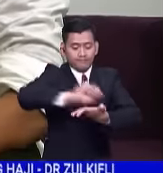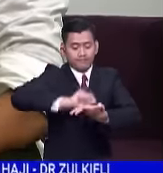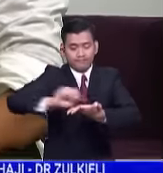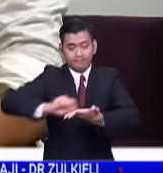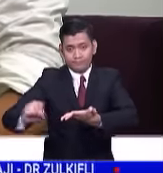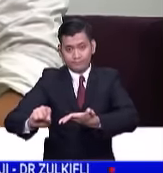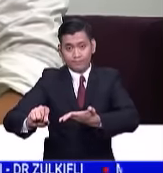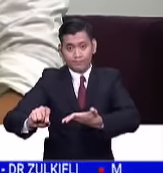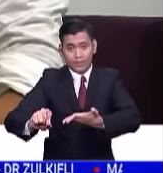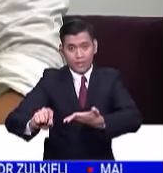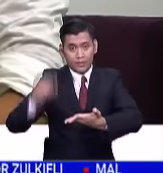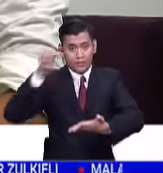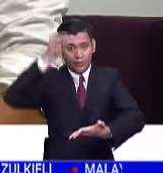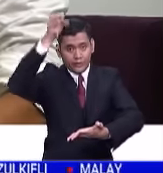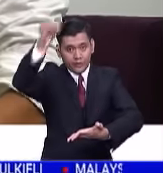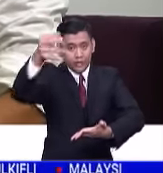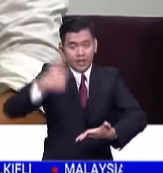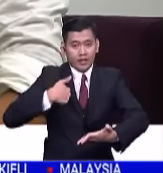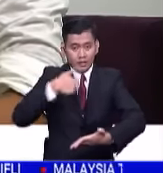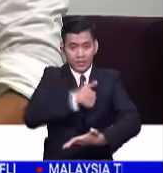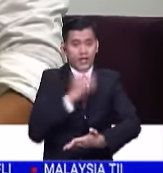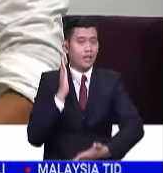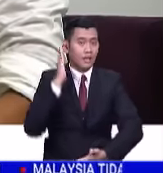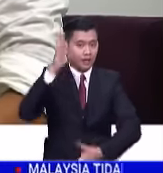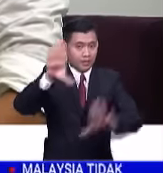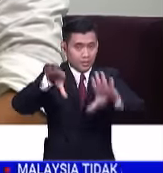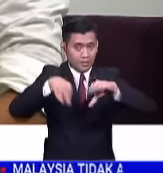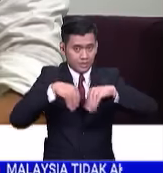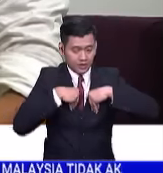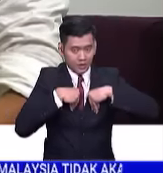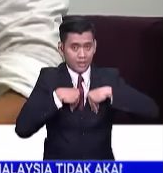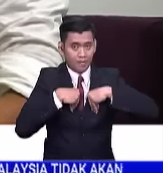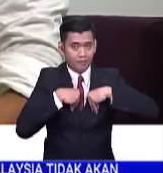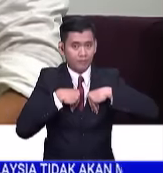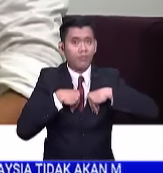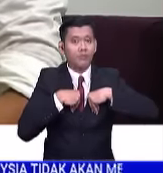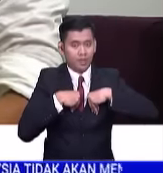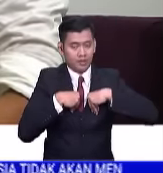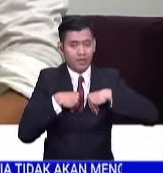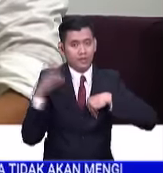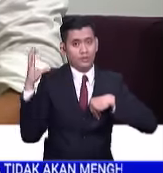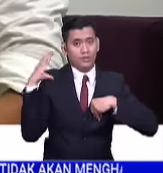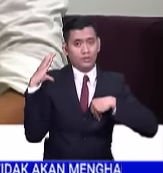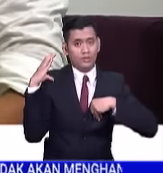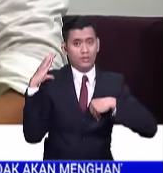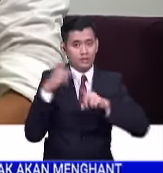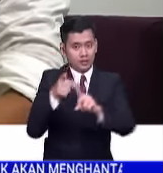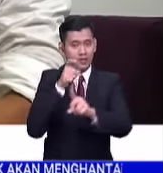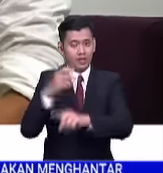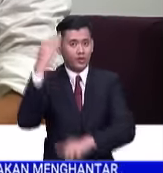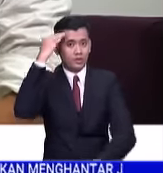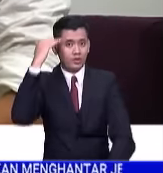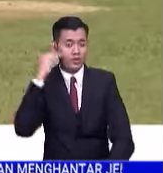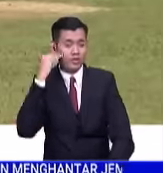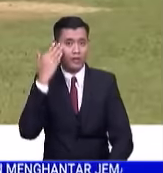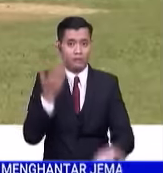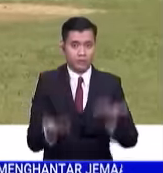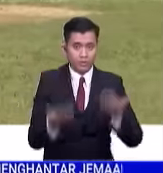lagi dan kita dapat menerima dia dijadualkan pada musim sejuk. So basically pada hujung tahun